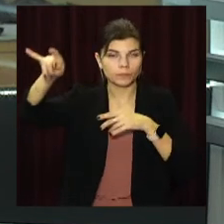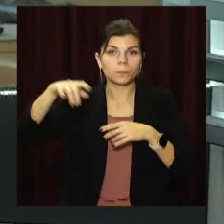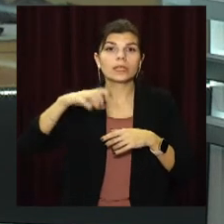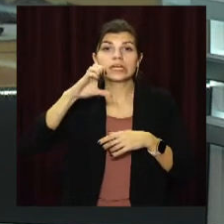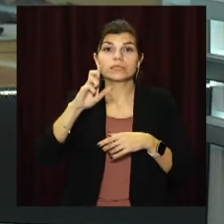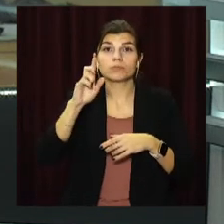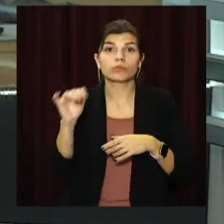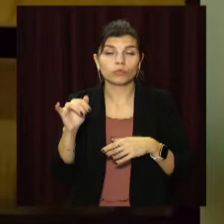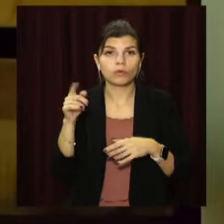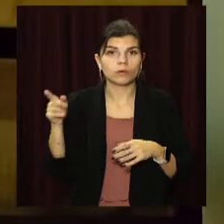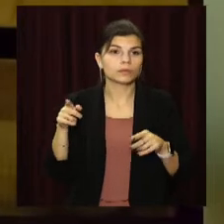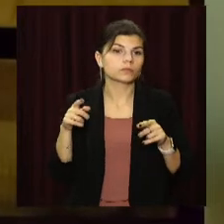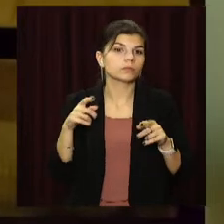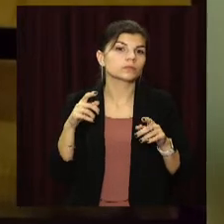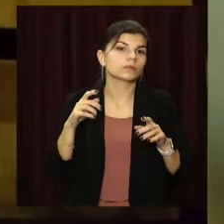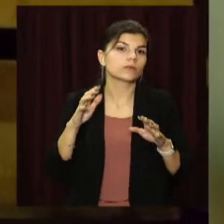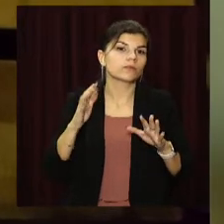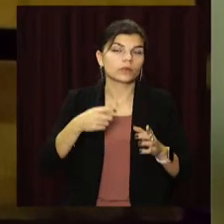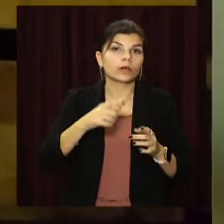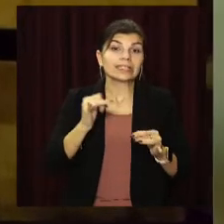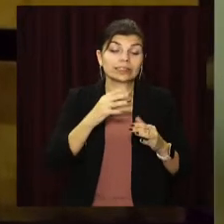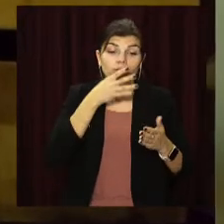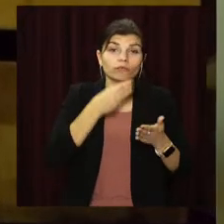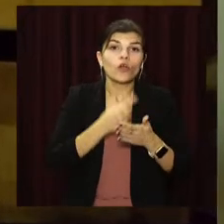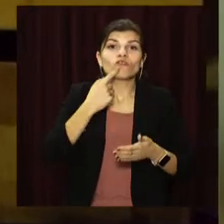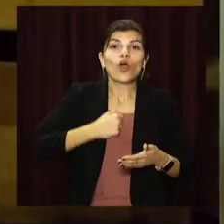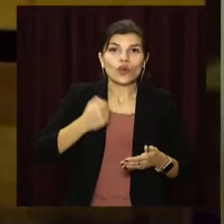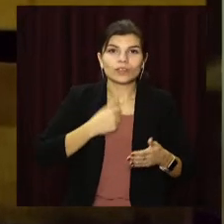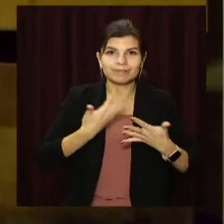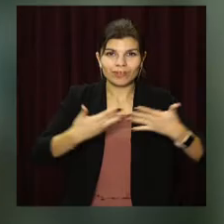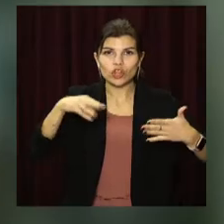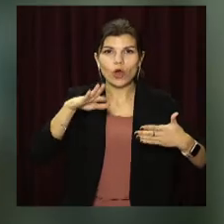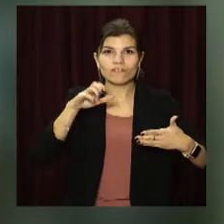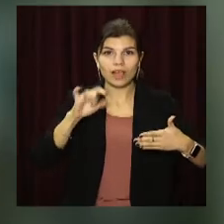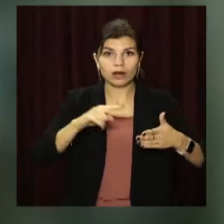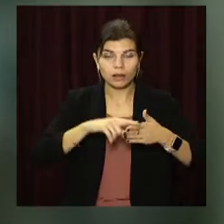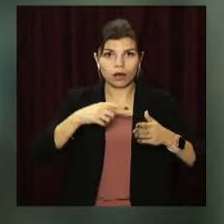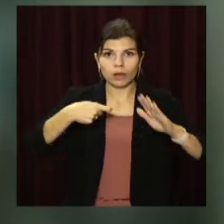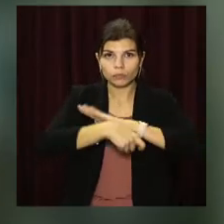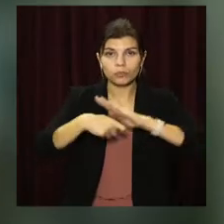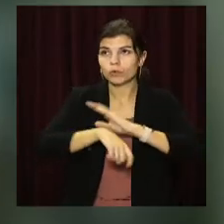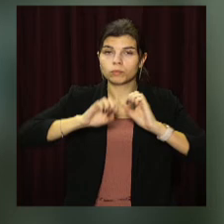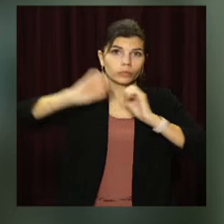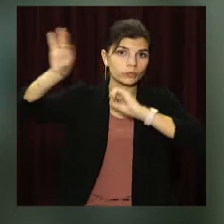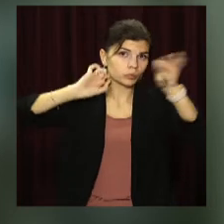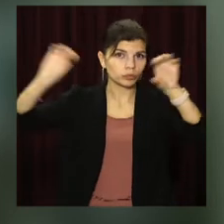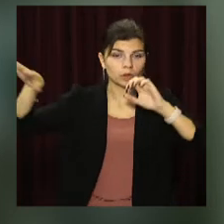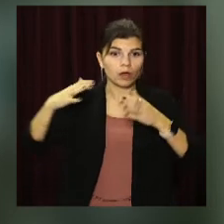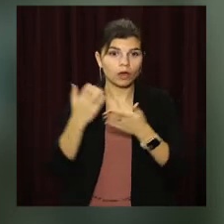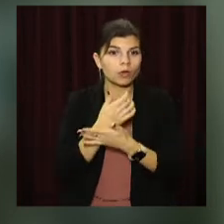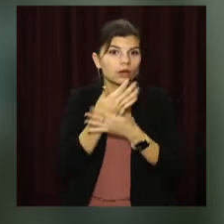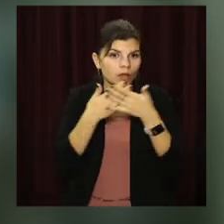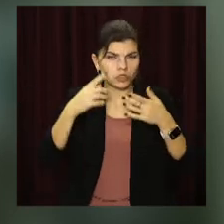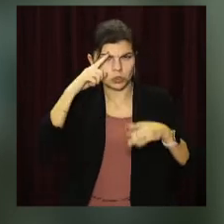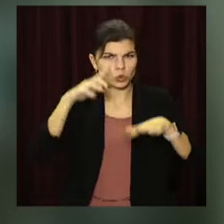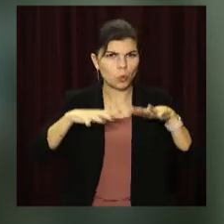СБУ ліквідувала незаконний канал вивезення з України військових товарів. Знайшли понад 200 одиниць авіаційних запчастин